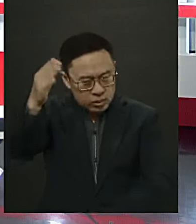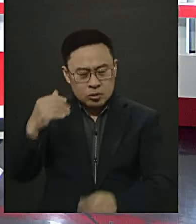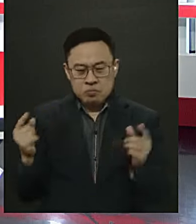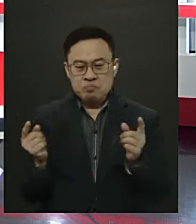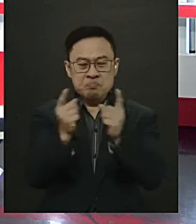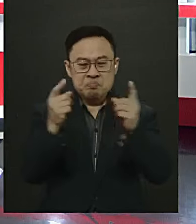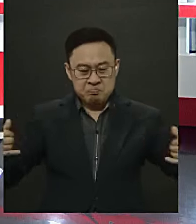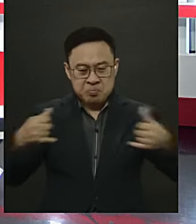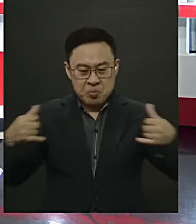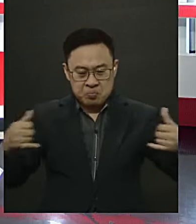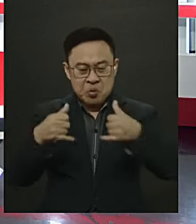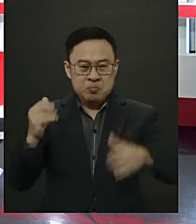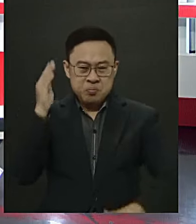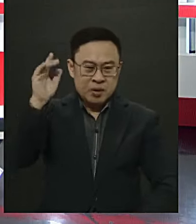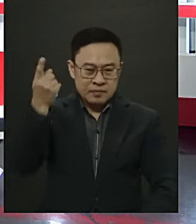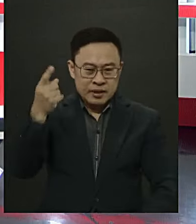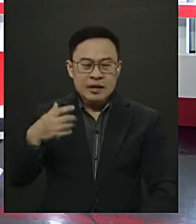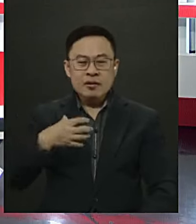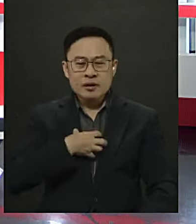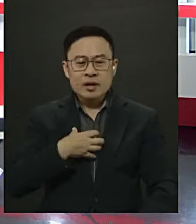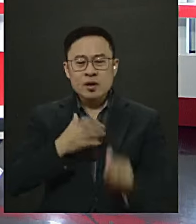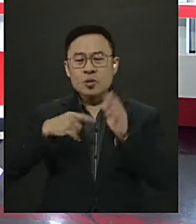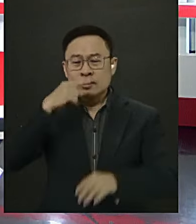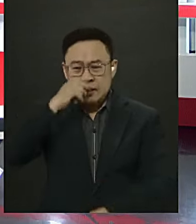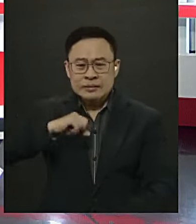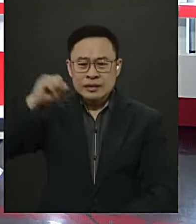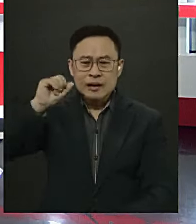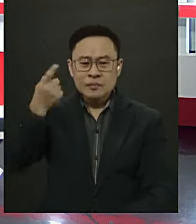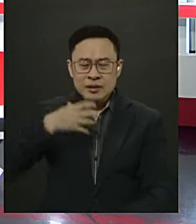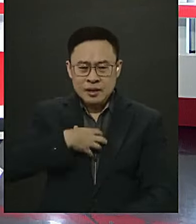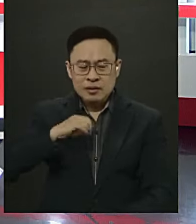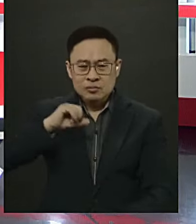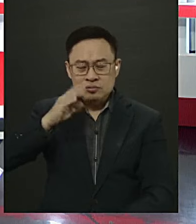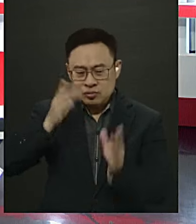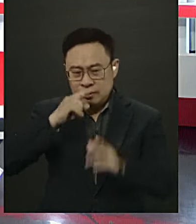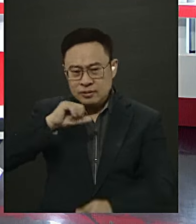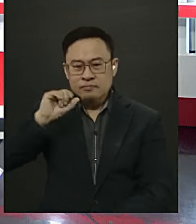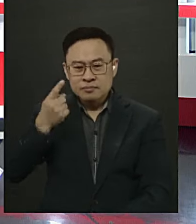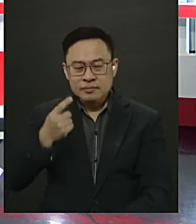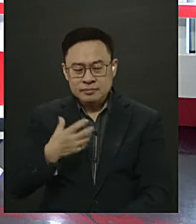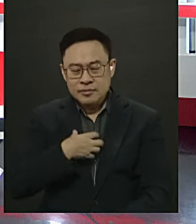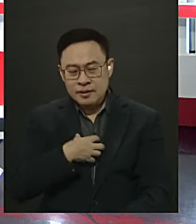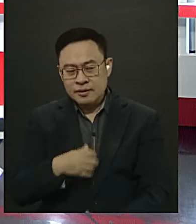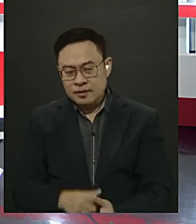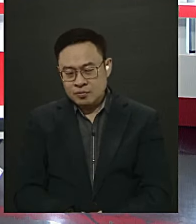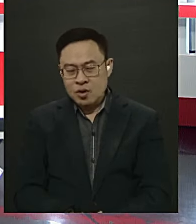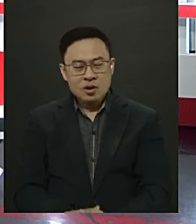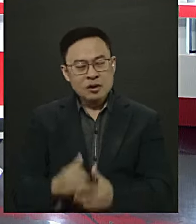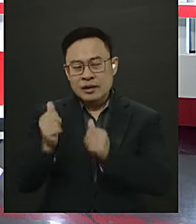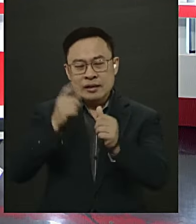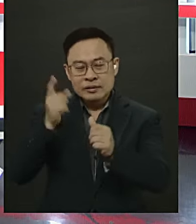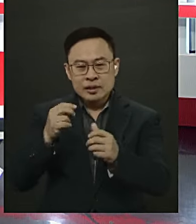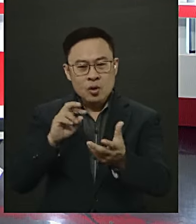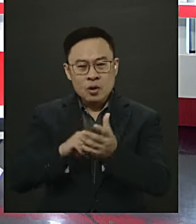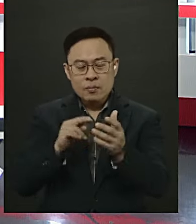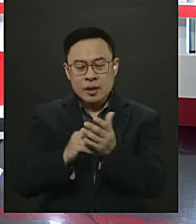งลุ้นกันอยู่เหมือนกันว่าอยากให้เป็นวิวบ้างที่พี่กลับมาชนะได ้แม่บางทีเราดูแมตช์พิเศษนี้ก็ดูน่าสนใจนะเพราะว่าปกติแล้วถ้าแข่งเนี่ย21แต้ม